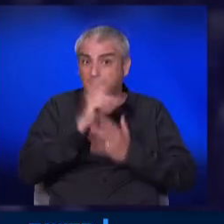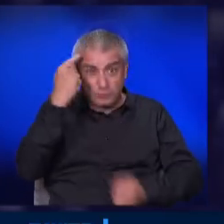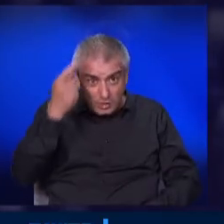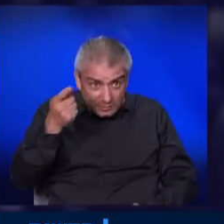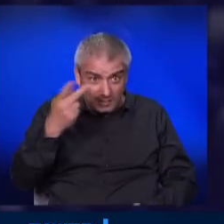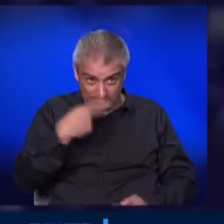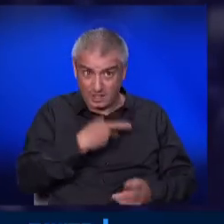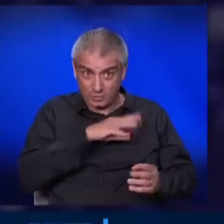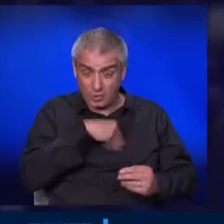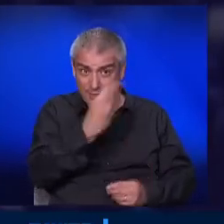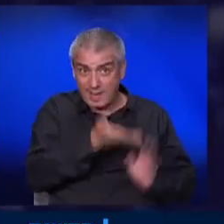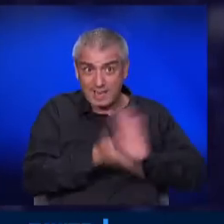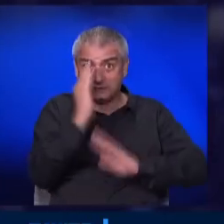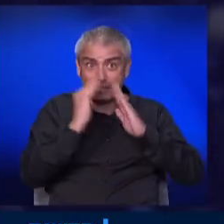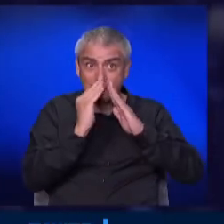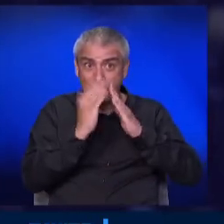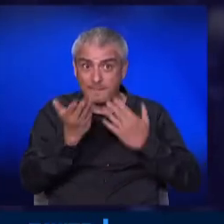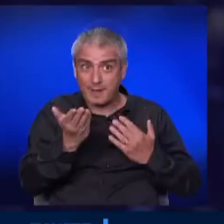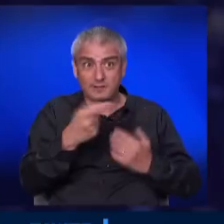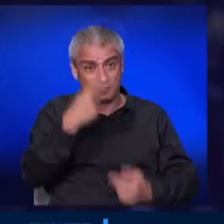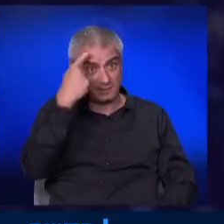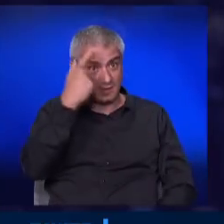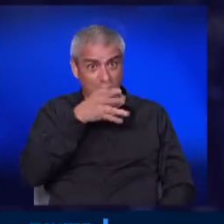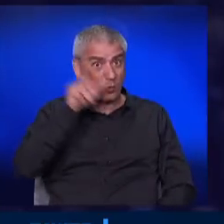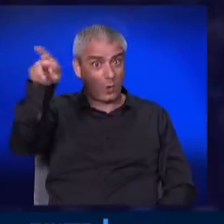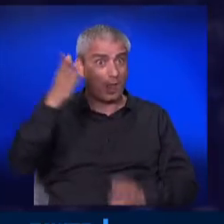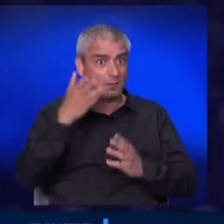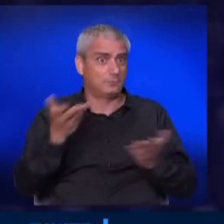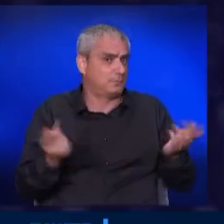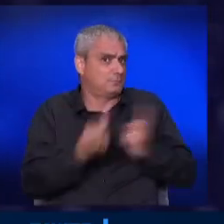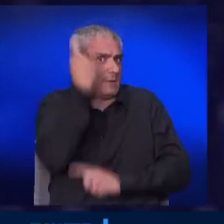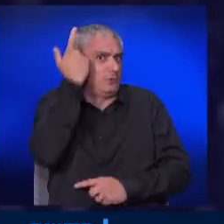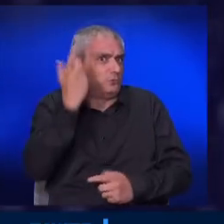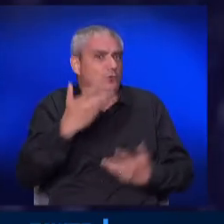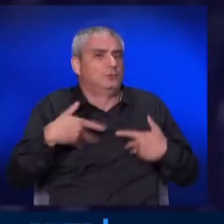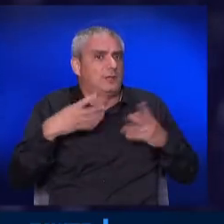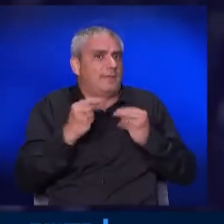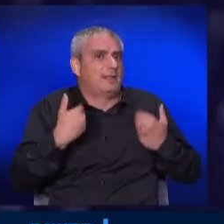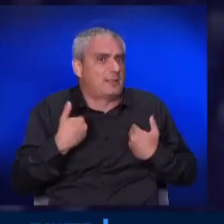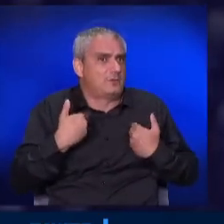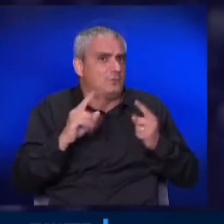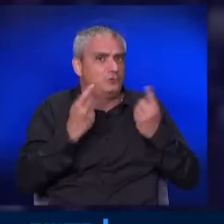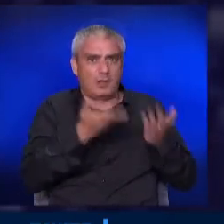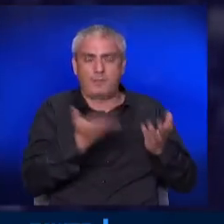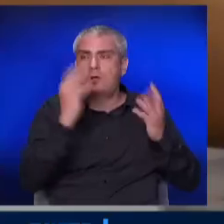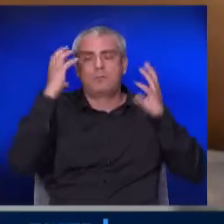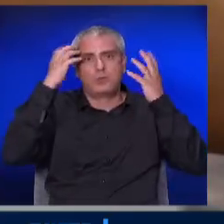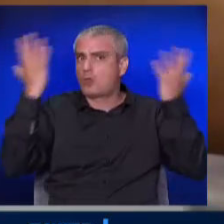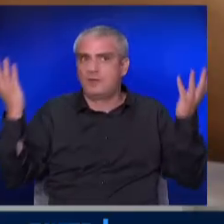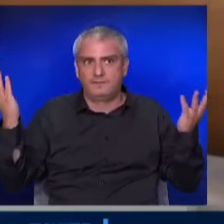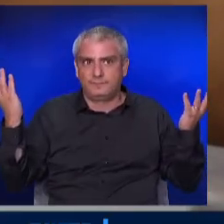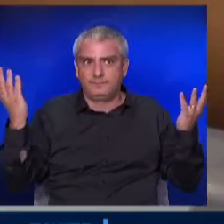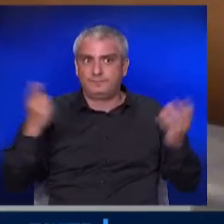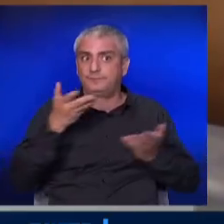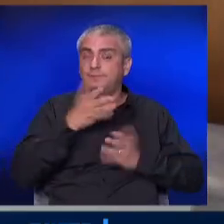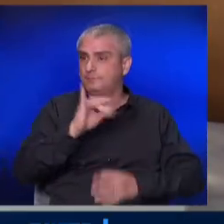אך שהיה נותן לו לצאת מהבית. ידעתם שהוא הולך לשם בכלל? מה פתאום, שמח איתנו, שקרה פה זה היה תורה.